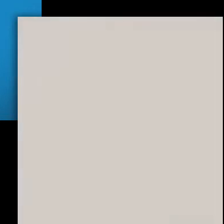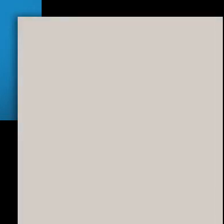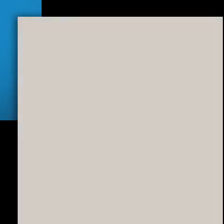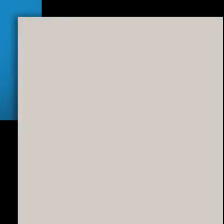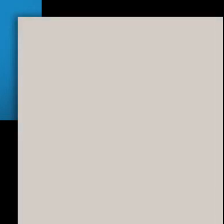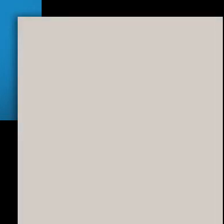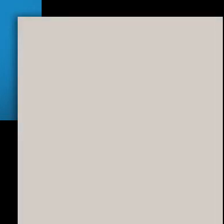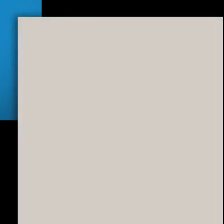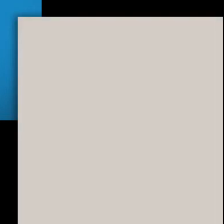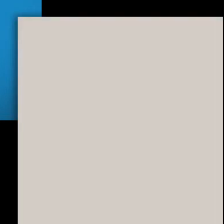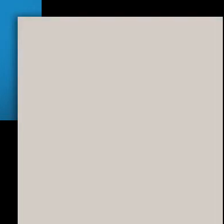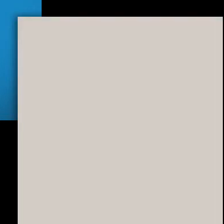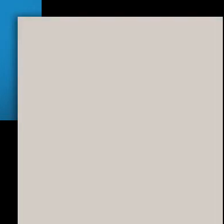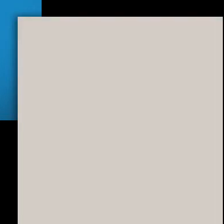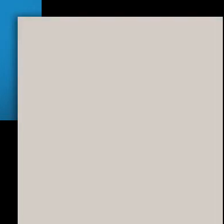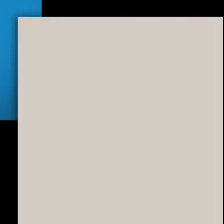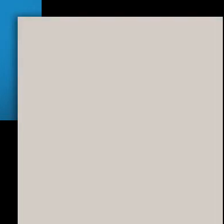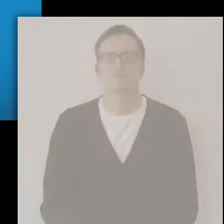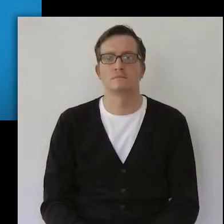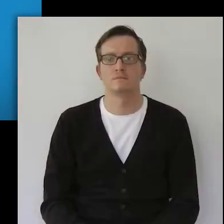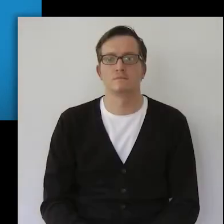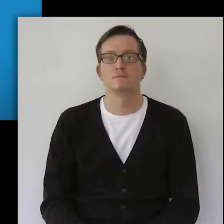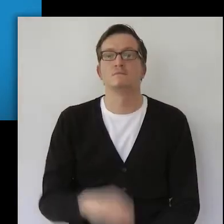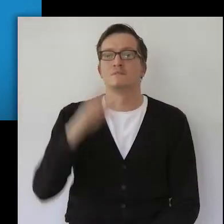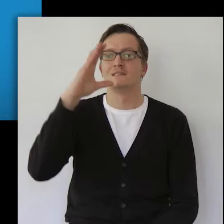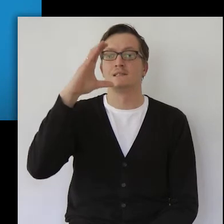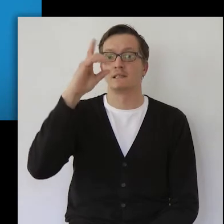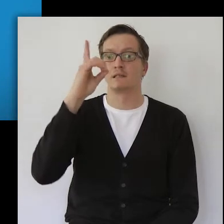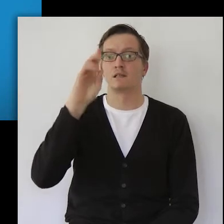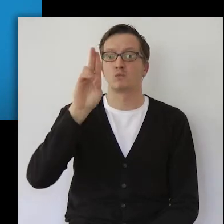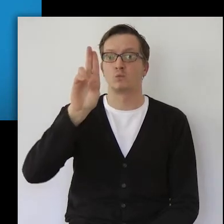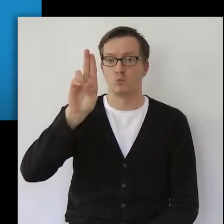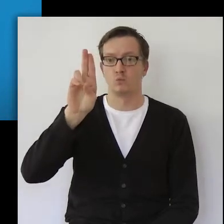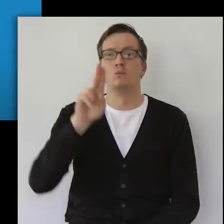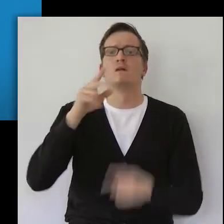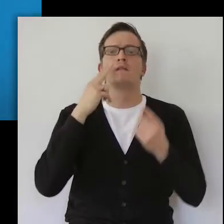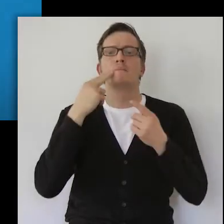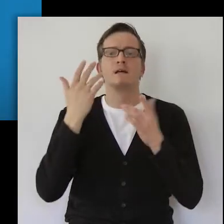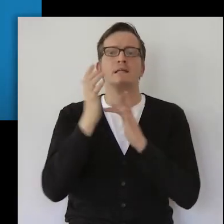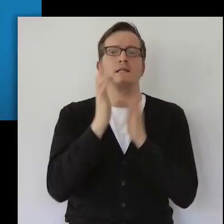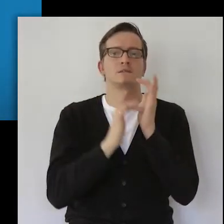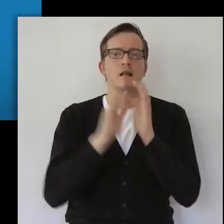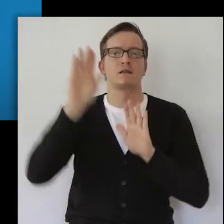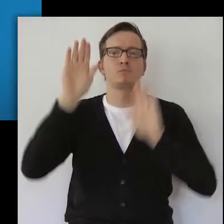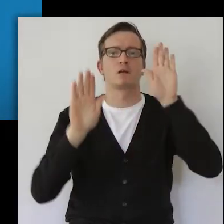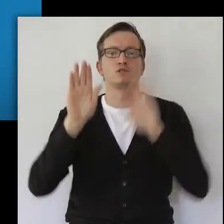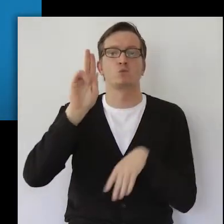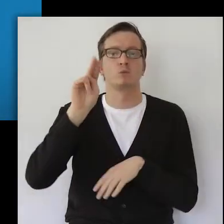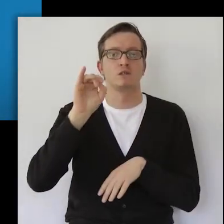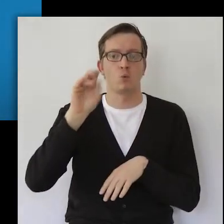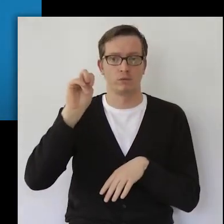die größten Parteien in Deutschland sind die CDU das heißt